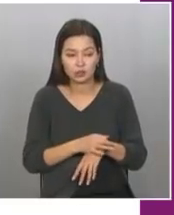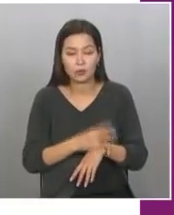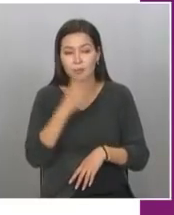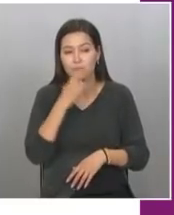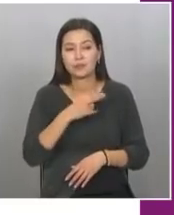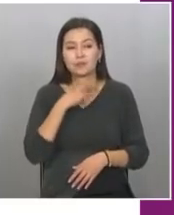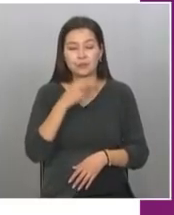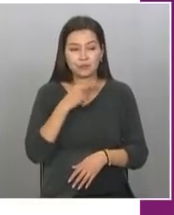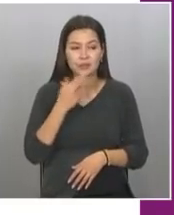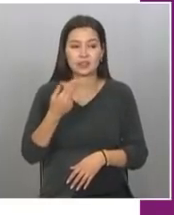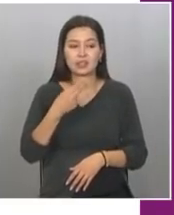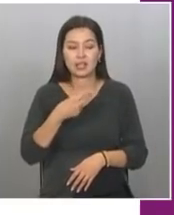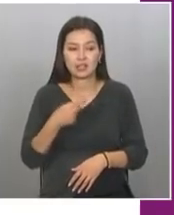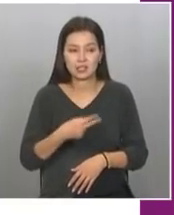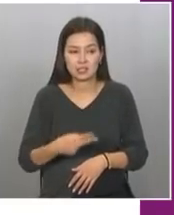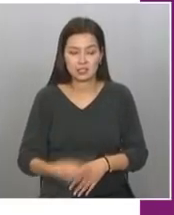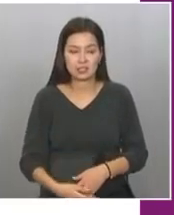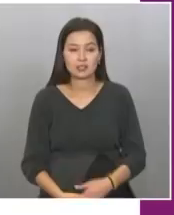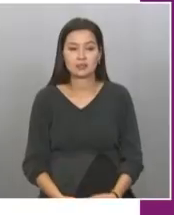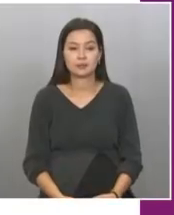Посмотрите внимательно на текст.